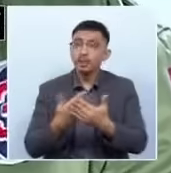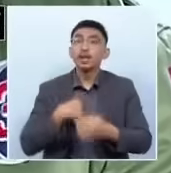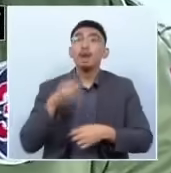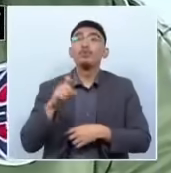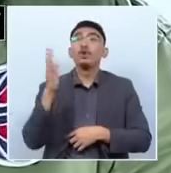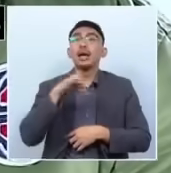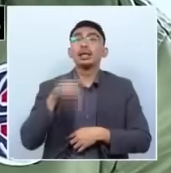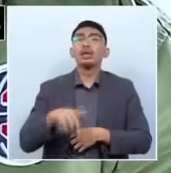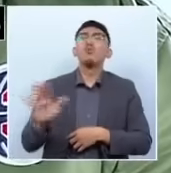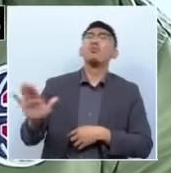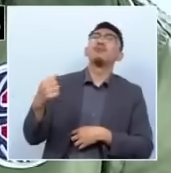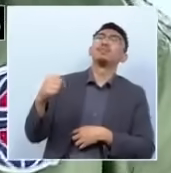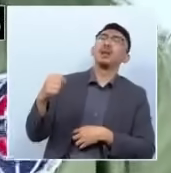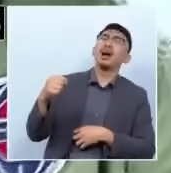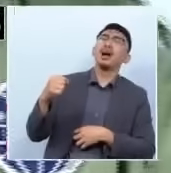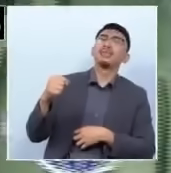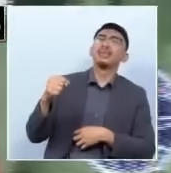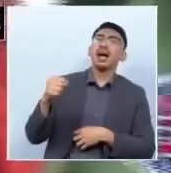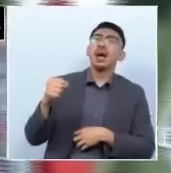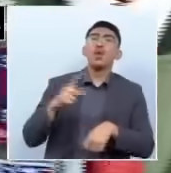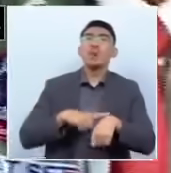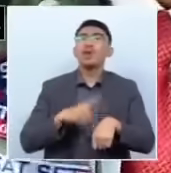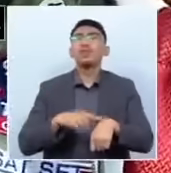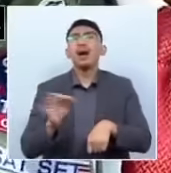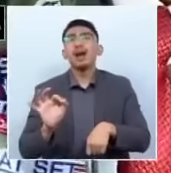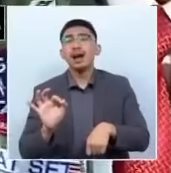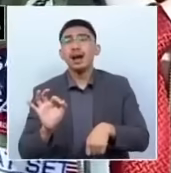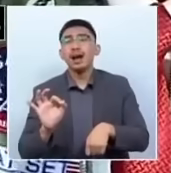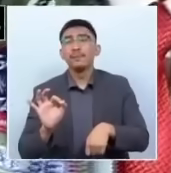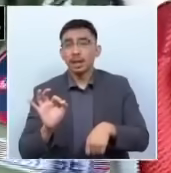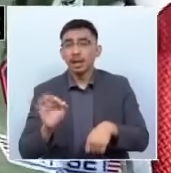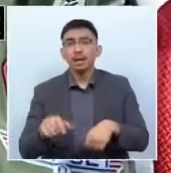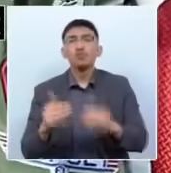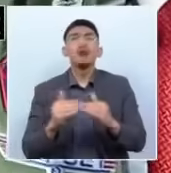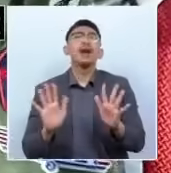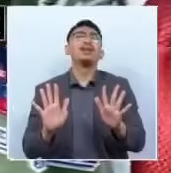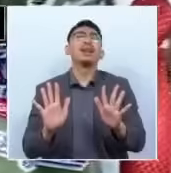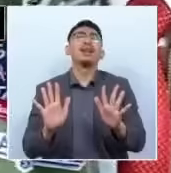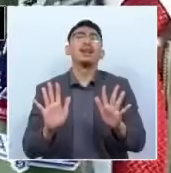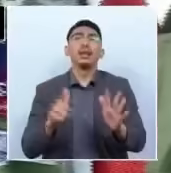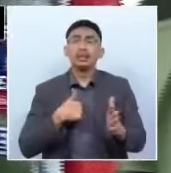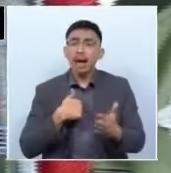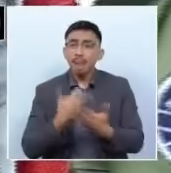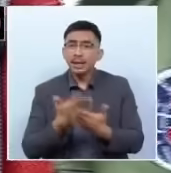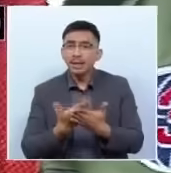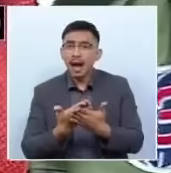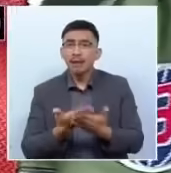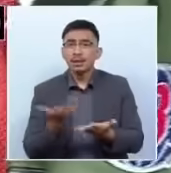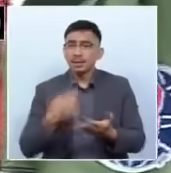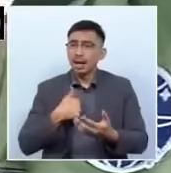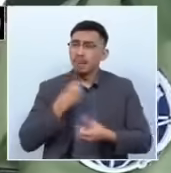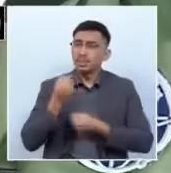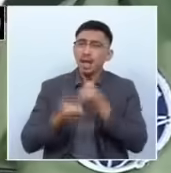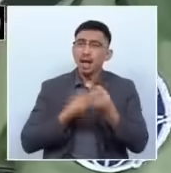saya tidak saya tidak dikasih waktu jadi anda tidak fair Anda minta saya kasih penjelasan yang begitu